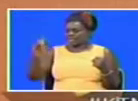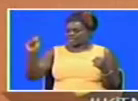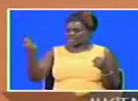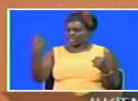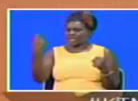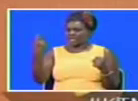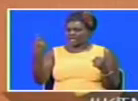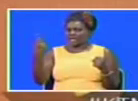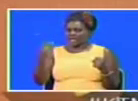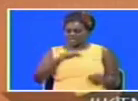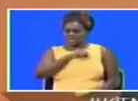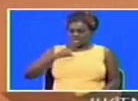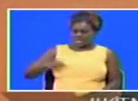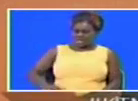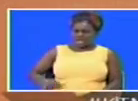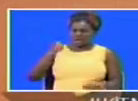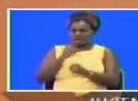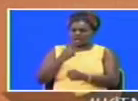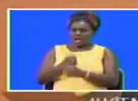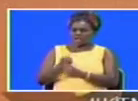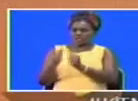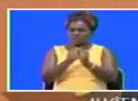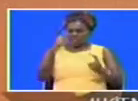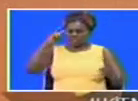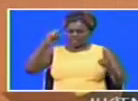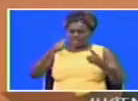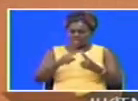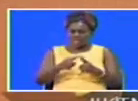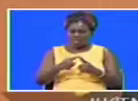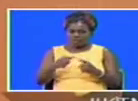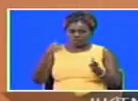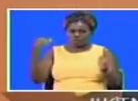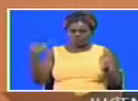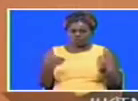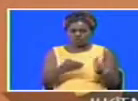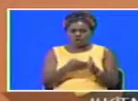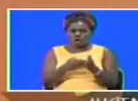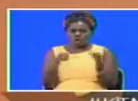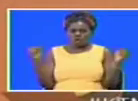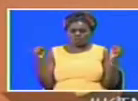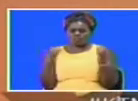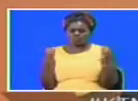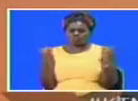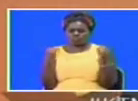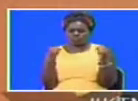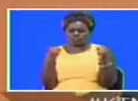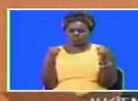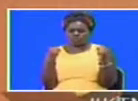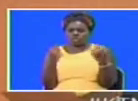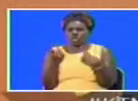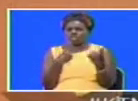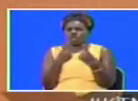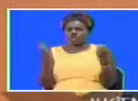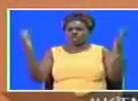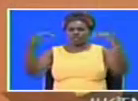na Uchina zinafanya kazi pamoja kwa dhamira ya kutokomeza ugonjwa wa malaria humu nchini. Akizungumza katika